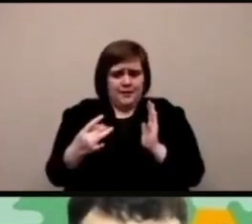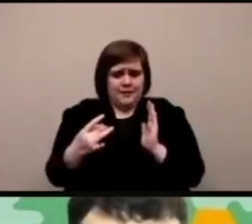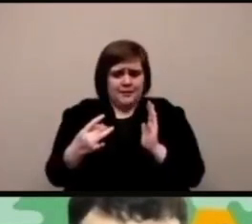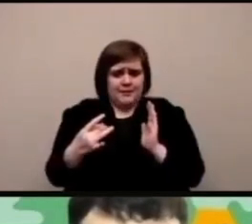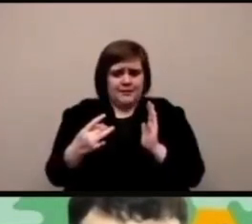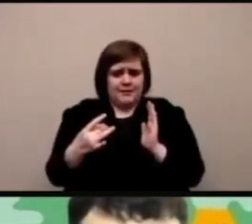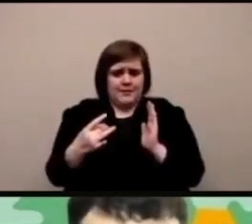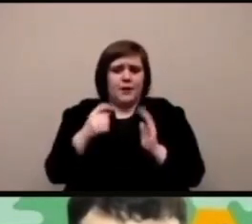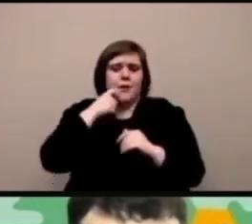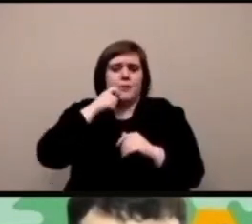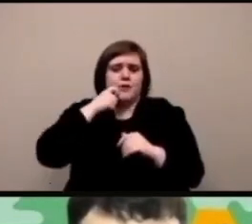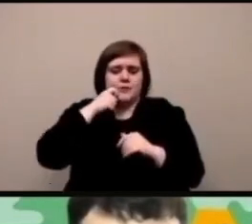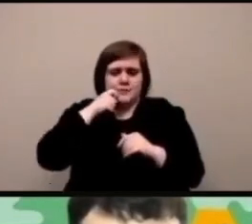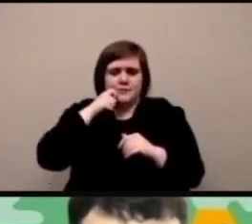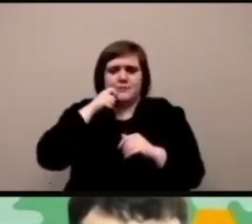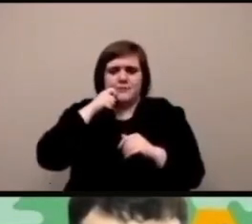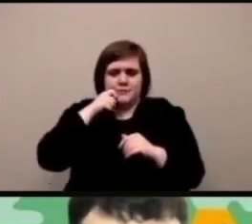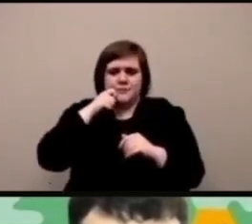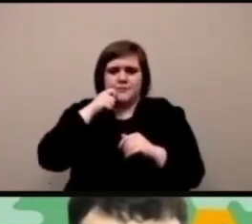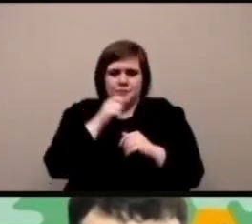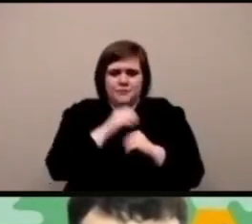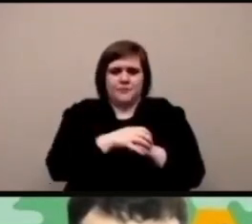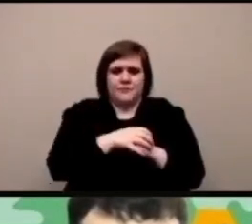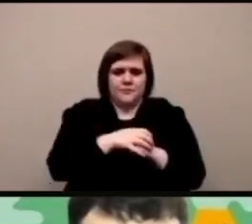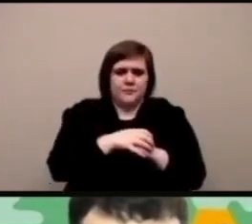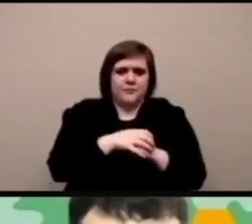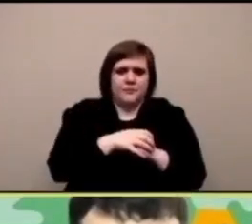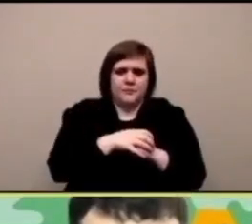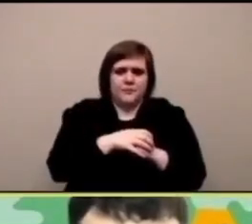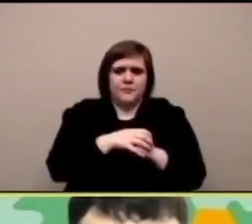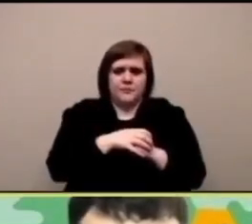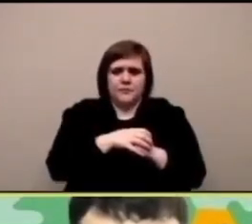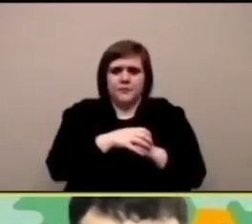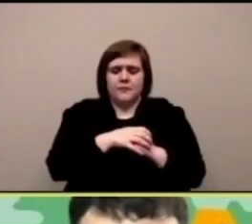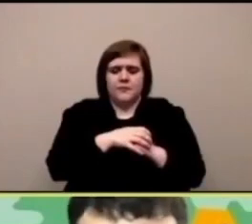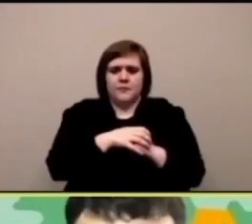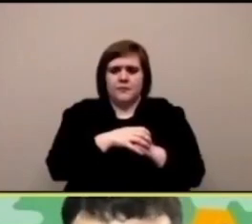物理学に関係するものを入れてみましょう